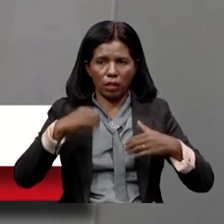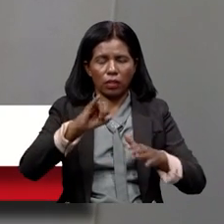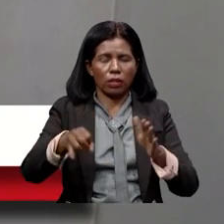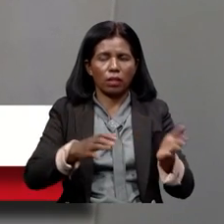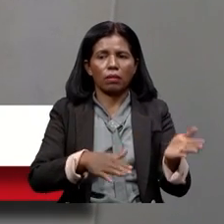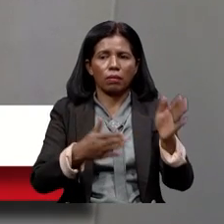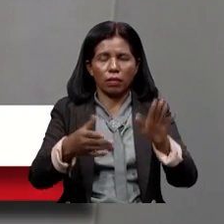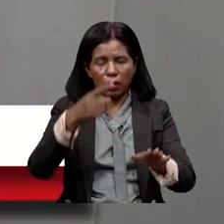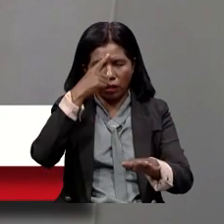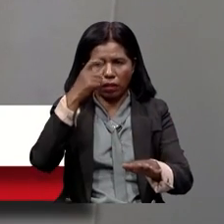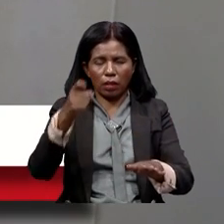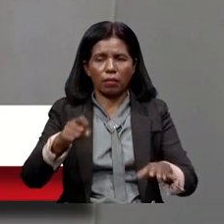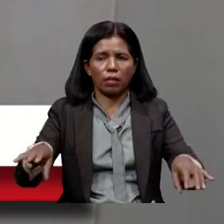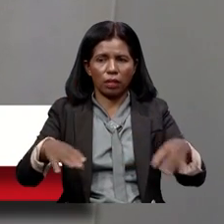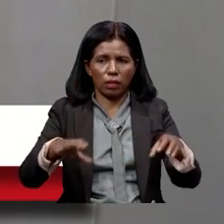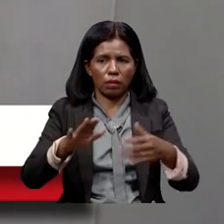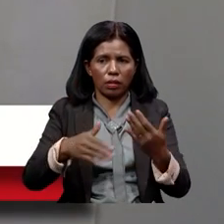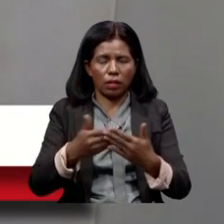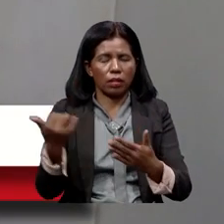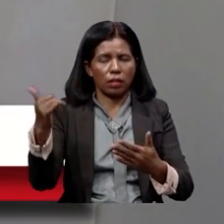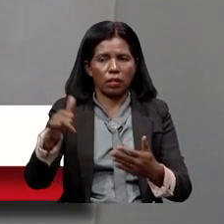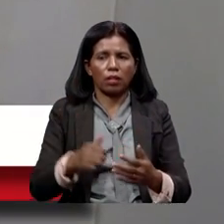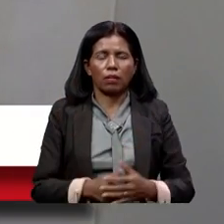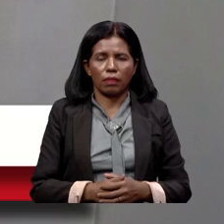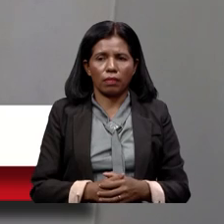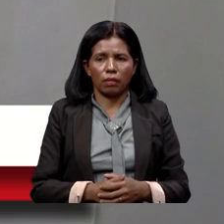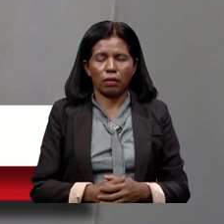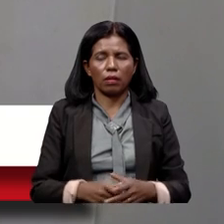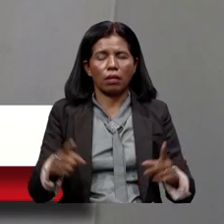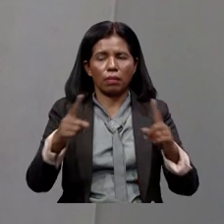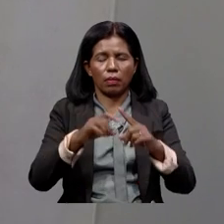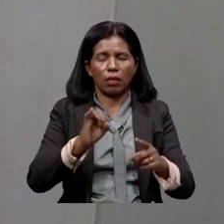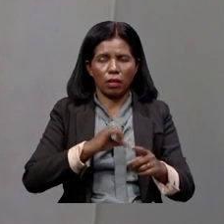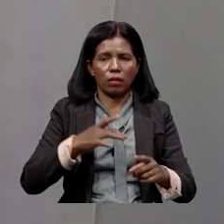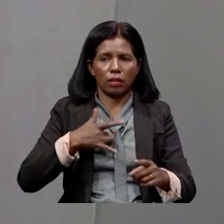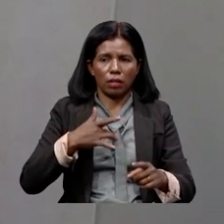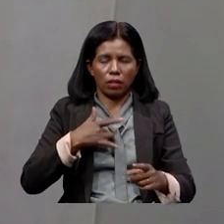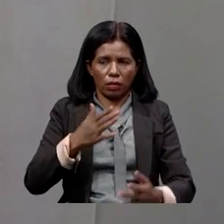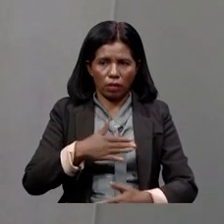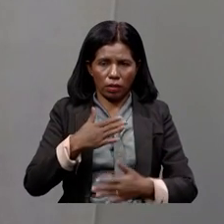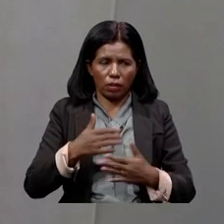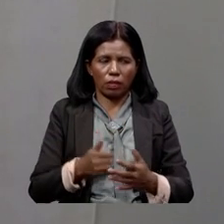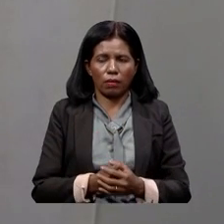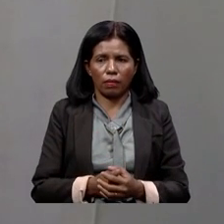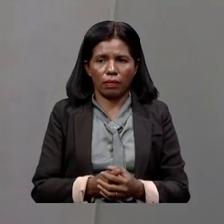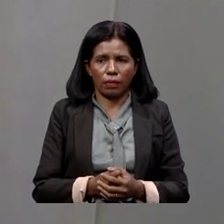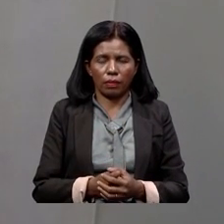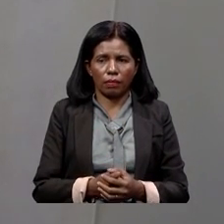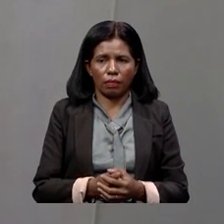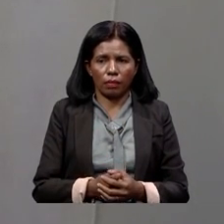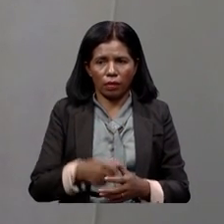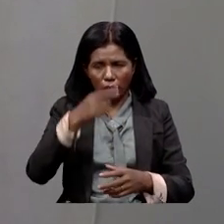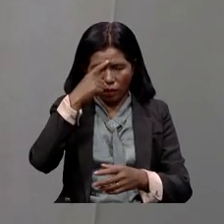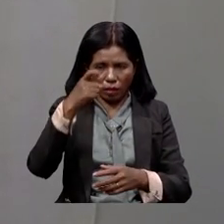tambah serbisu siran yang kenar idane e bahau orgul ju hau idane e orgul ju los